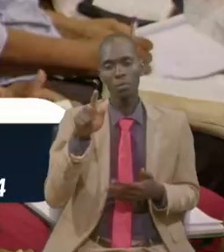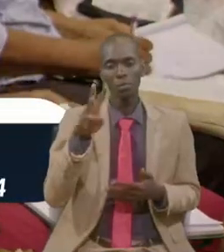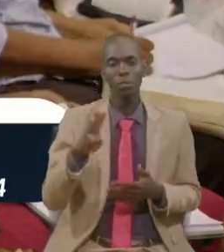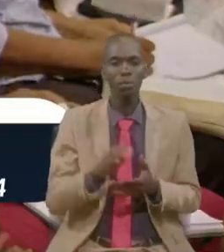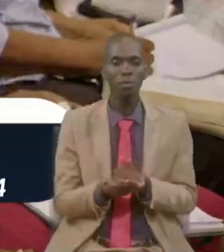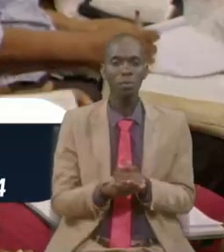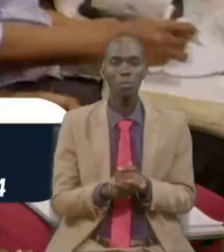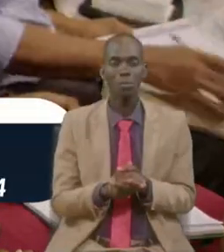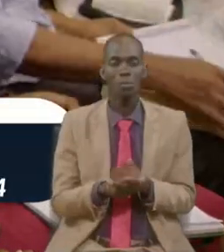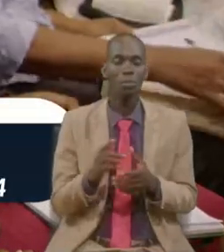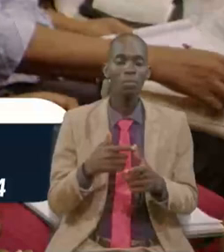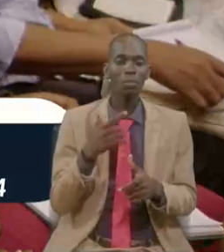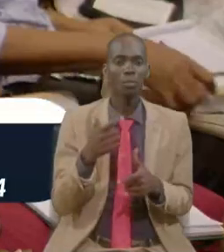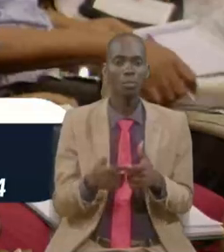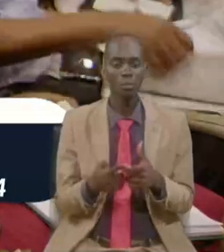chapitre 34.